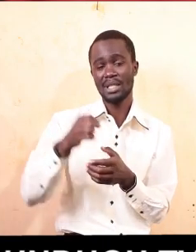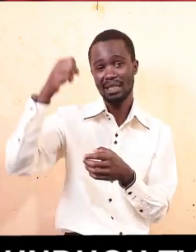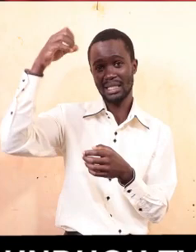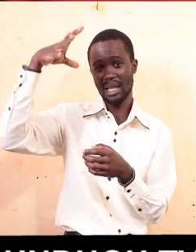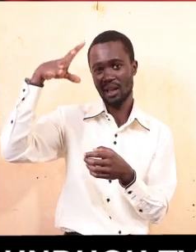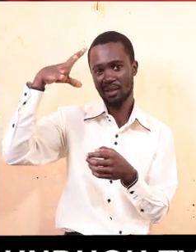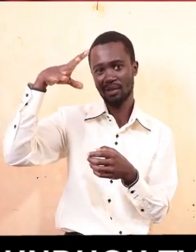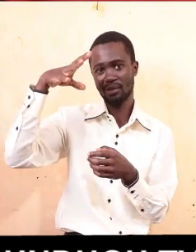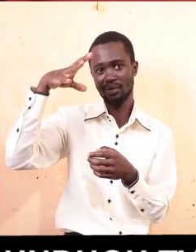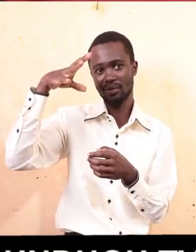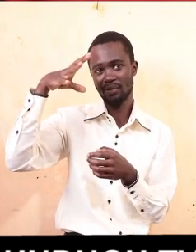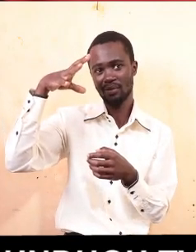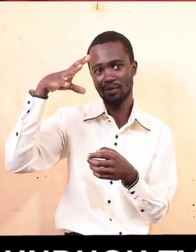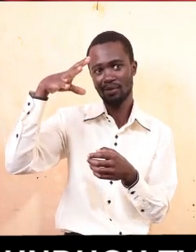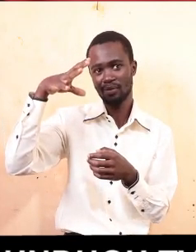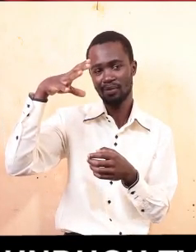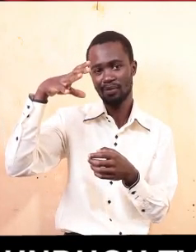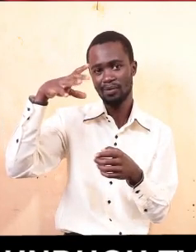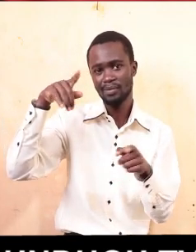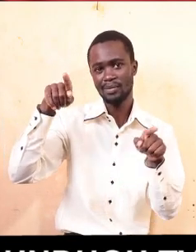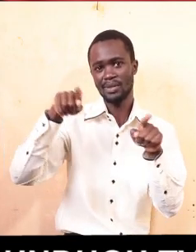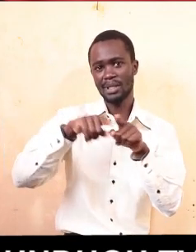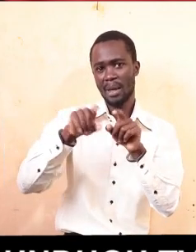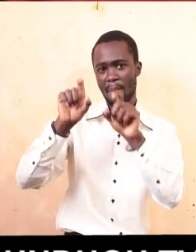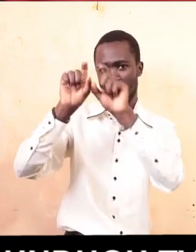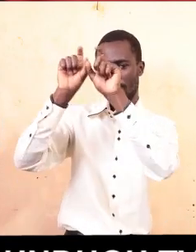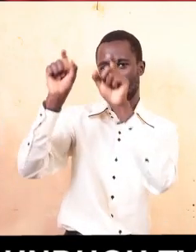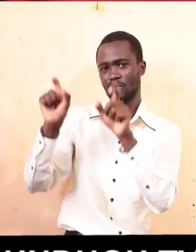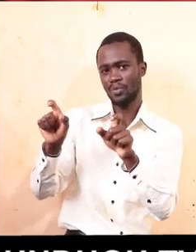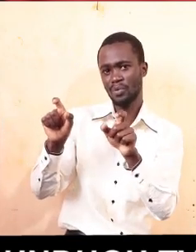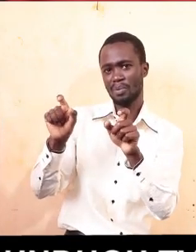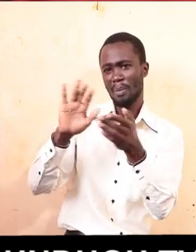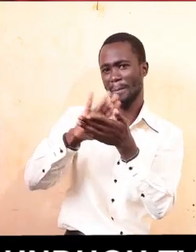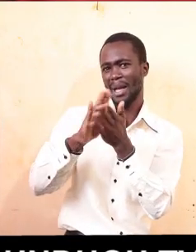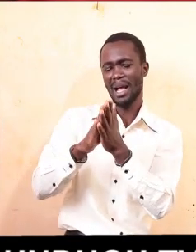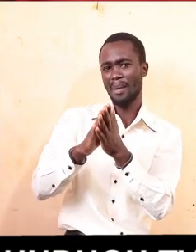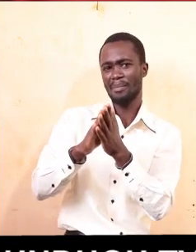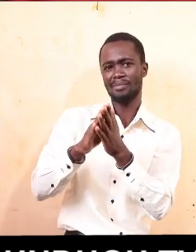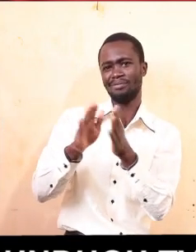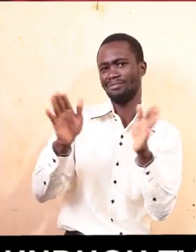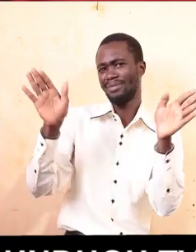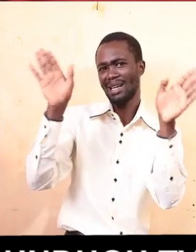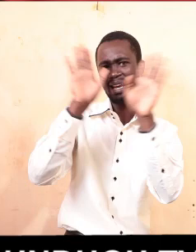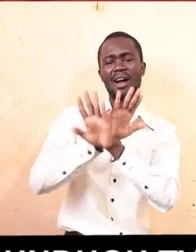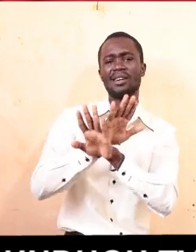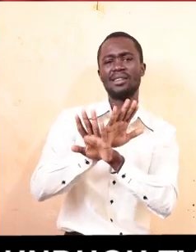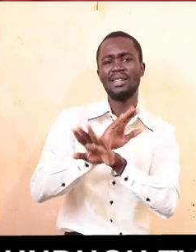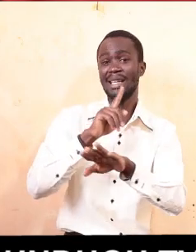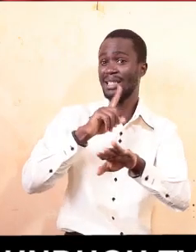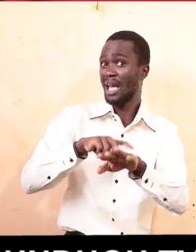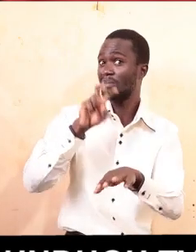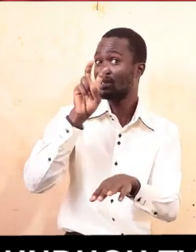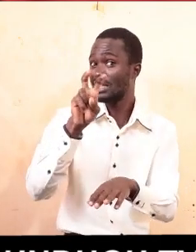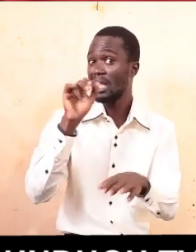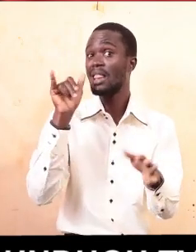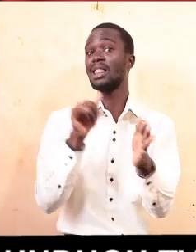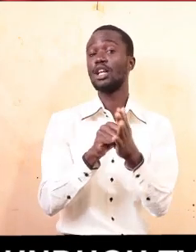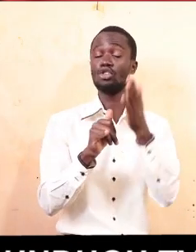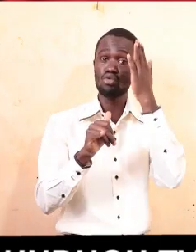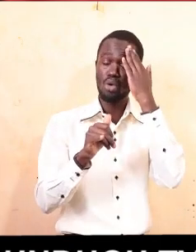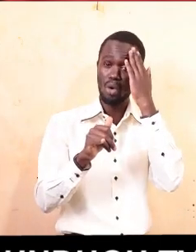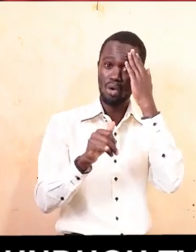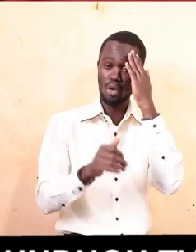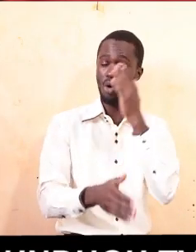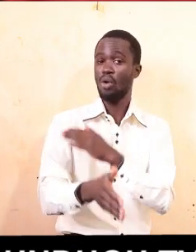mwezi sitatiwa giza. Kwa hivyo wakiona jambo hili wajua ya kwamba